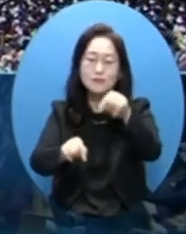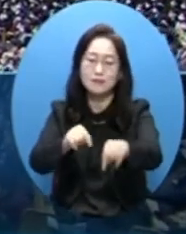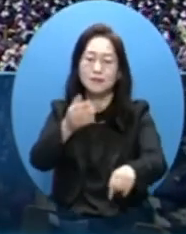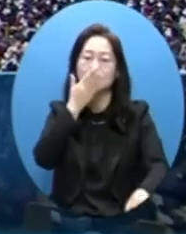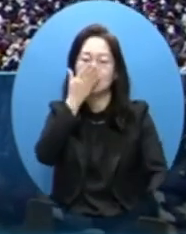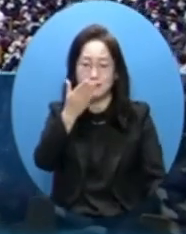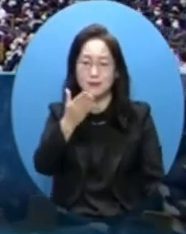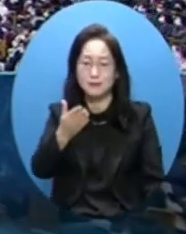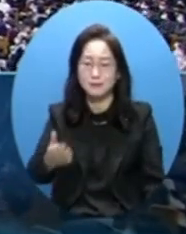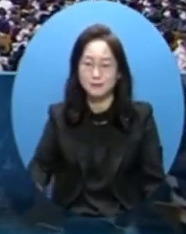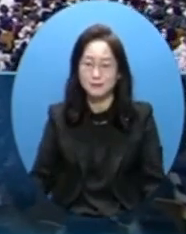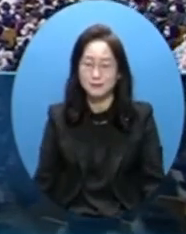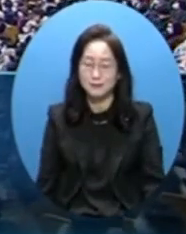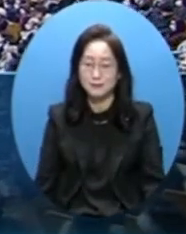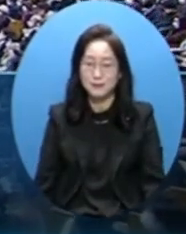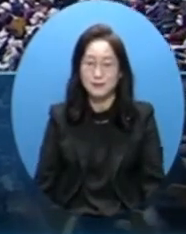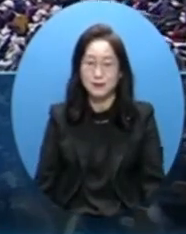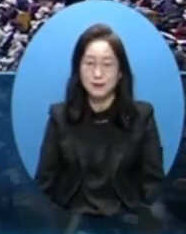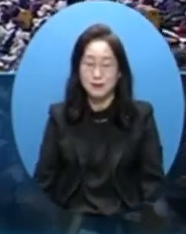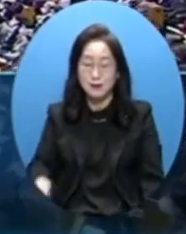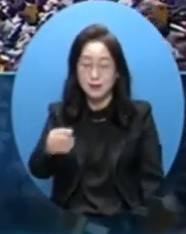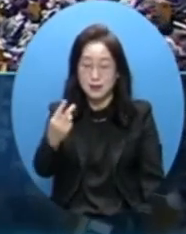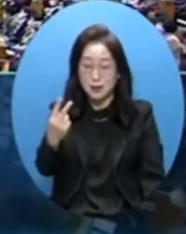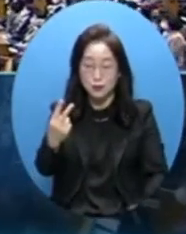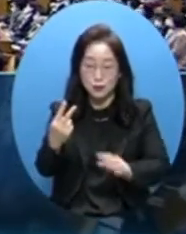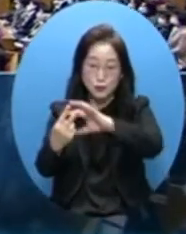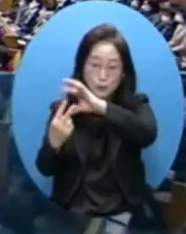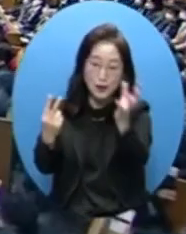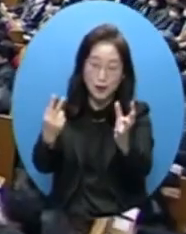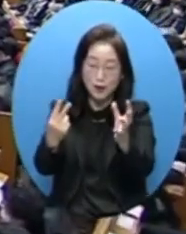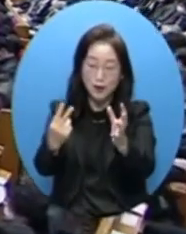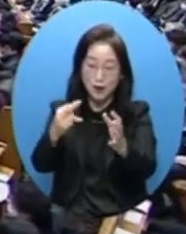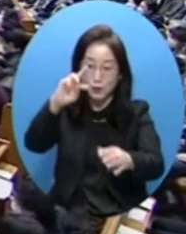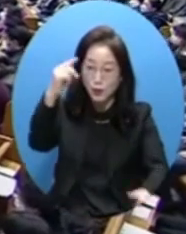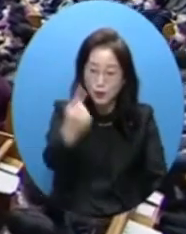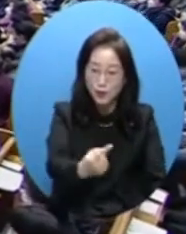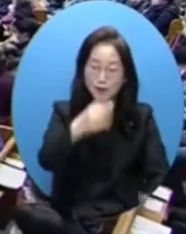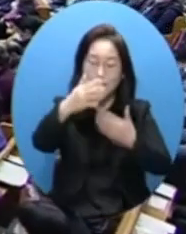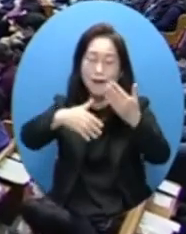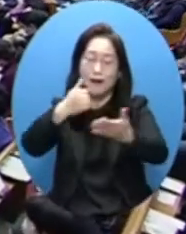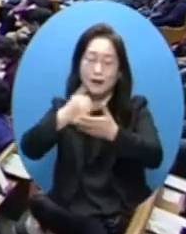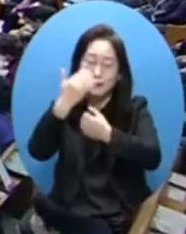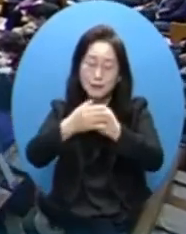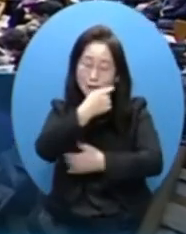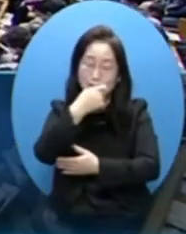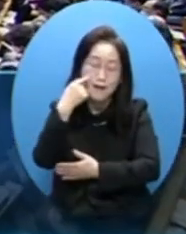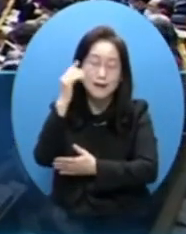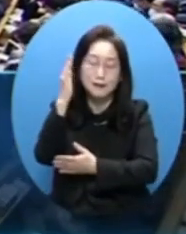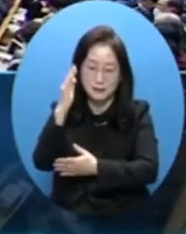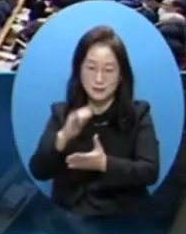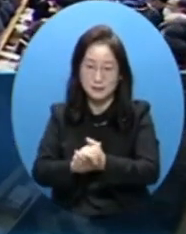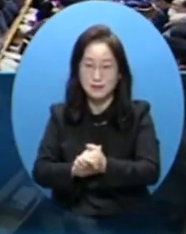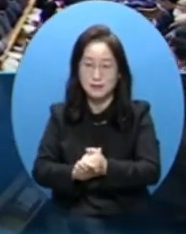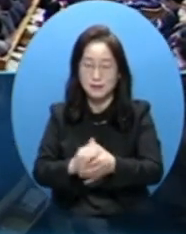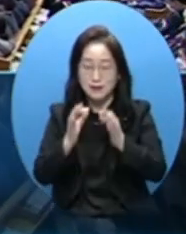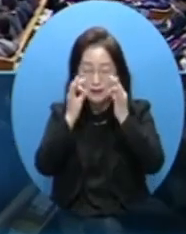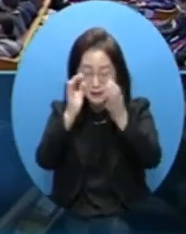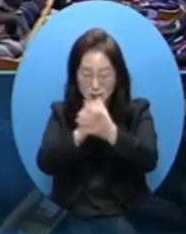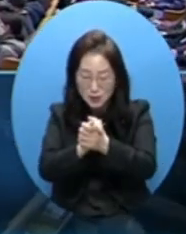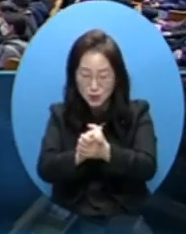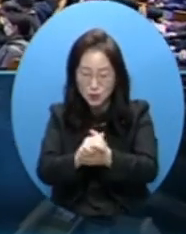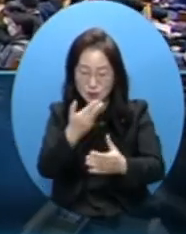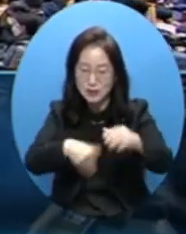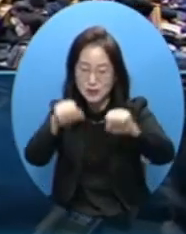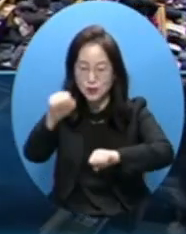것입니다. 사도들이 노회나 먹고 돌아와 하나님의 은혜를 간증합니다. 그리고 이와 같이 간절히 기도했습니다. 사도행전 4장